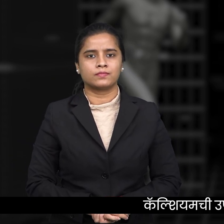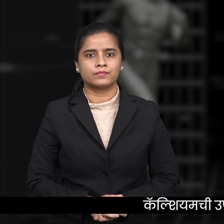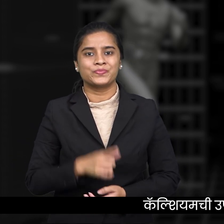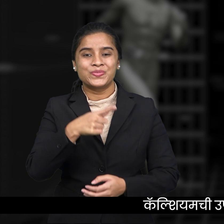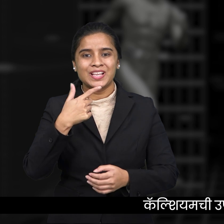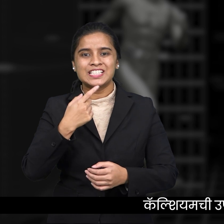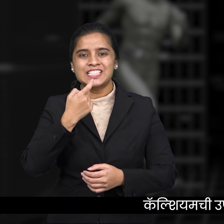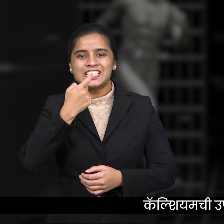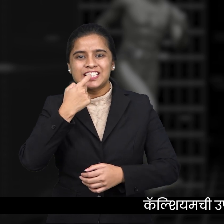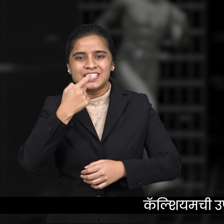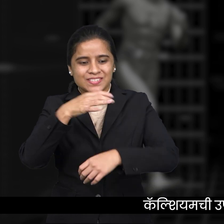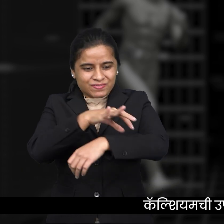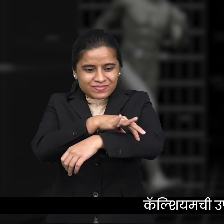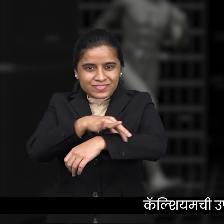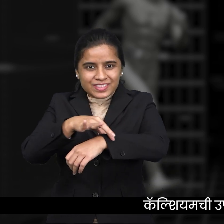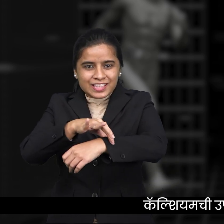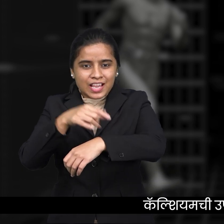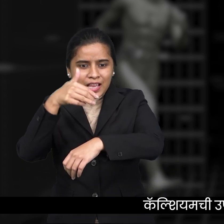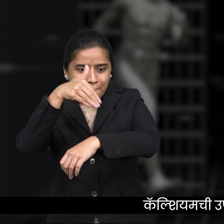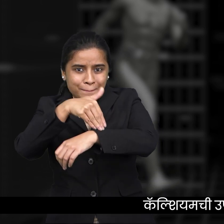कॅल्शियमची उपस्थिती हाडे मजबूत बनवते.